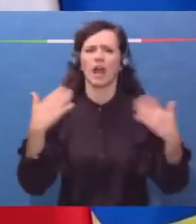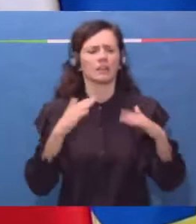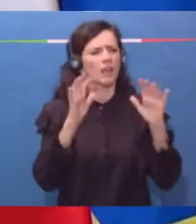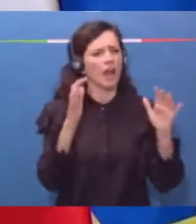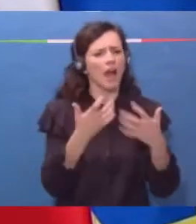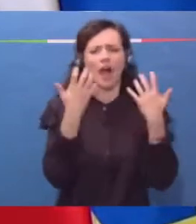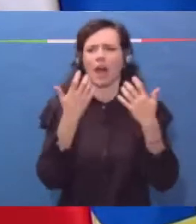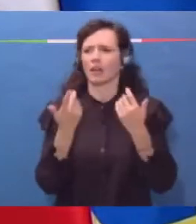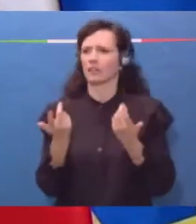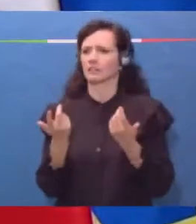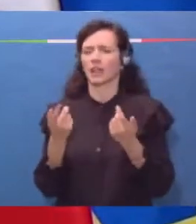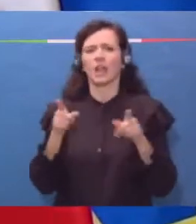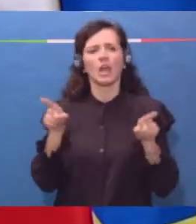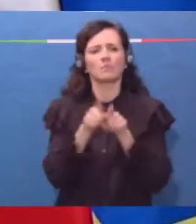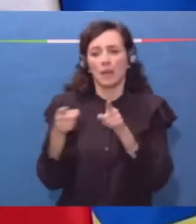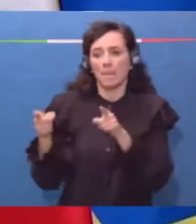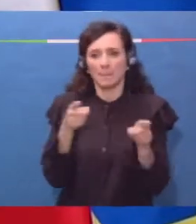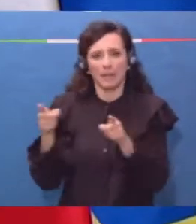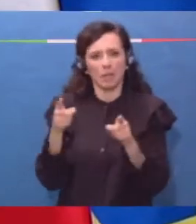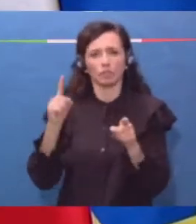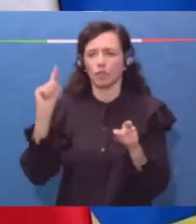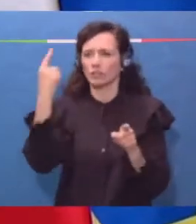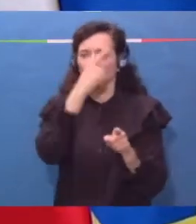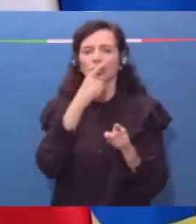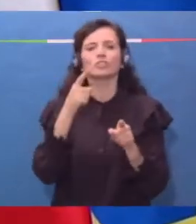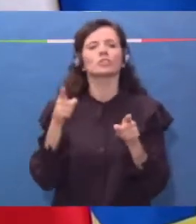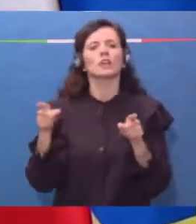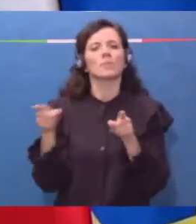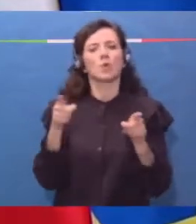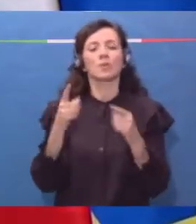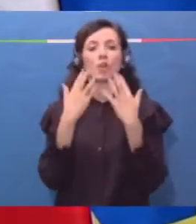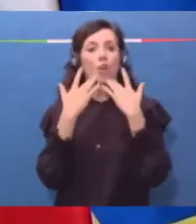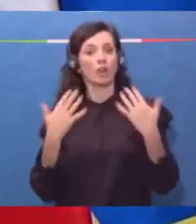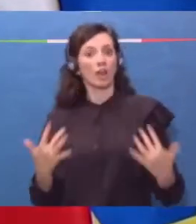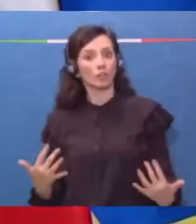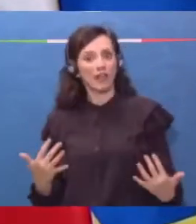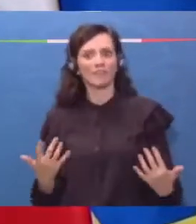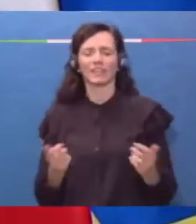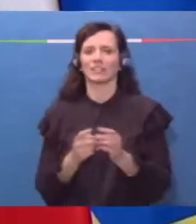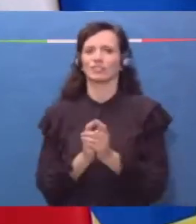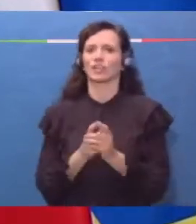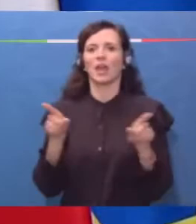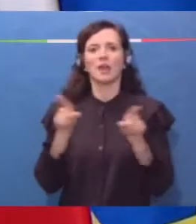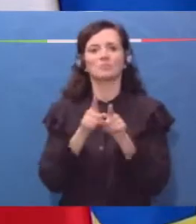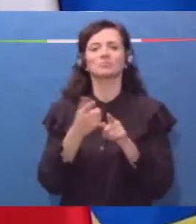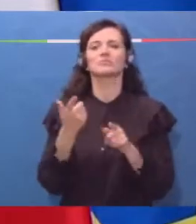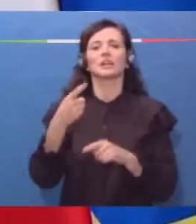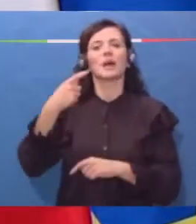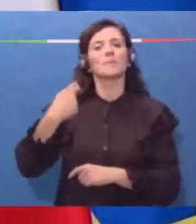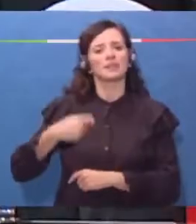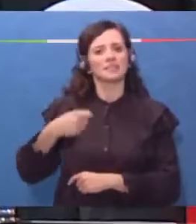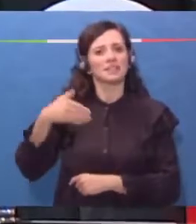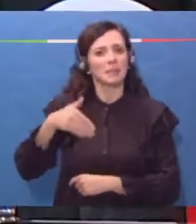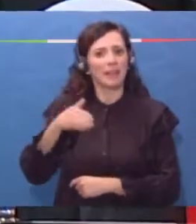più difficili e sotto gli auspici di Leonardo da Vinci, che il presidente Mattarella è tornato in